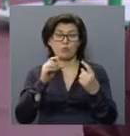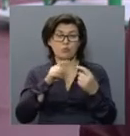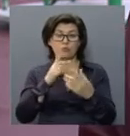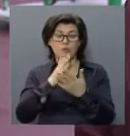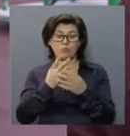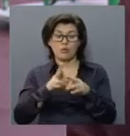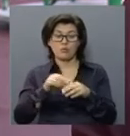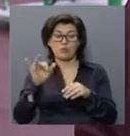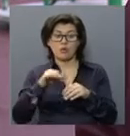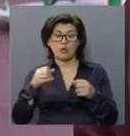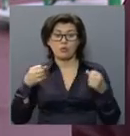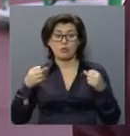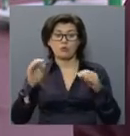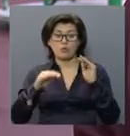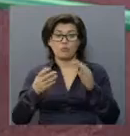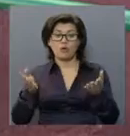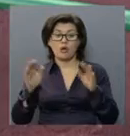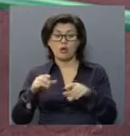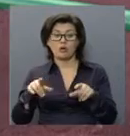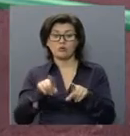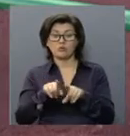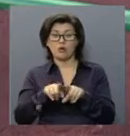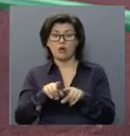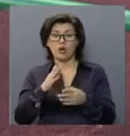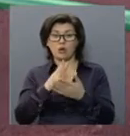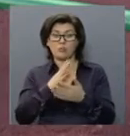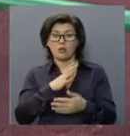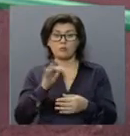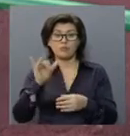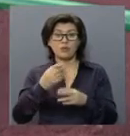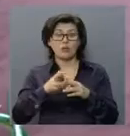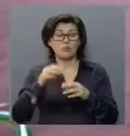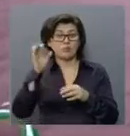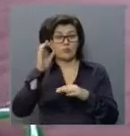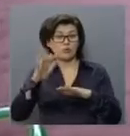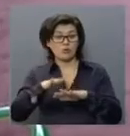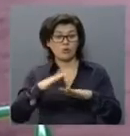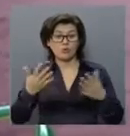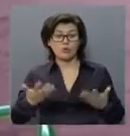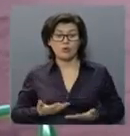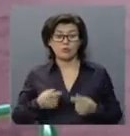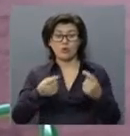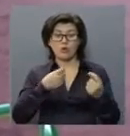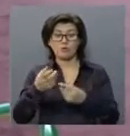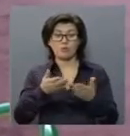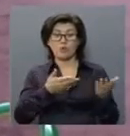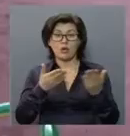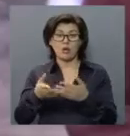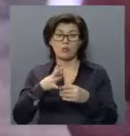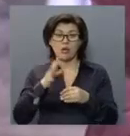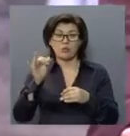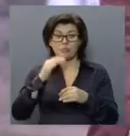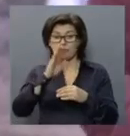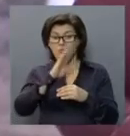білдірдік. Ақырында әткеншектерді құрмай қалдырып кетті. Тұрғындардың назын тыңдауға жергілікті билік өкілдері де келді.